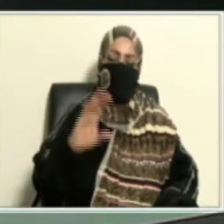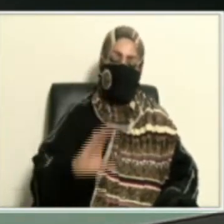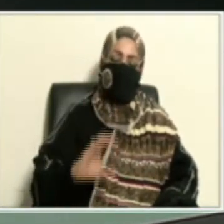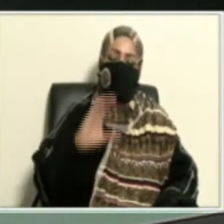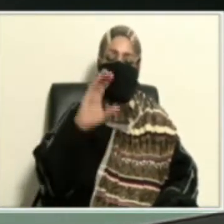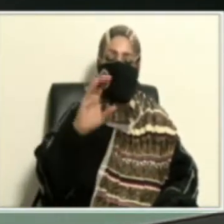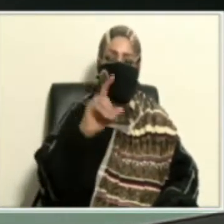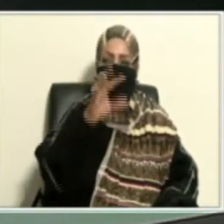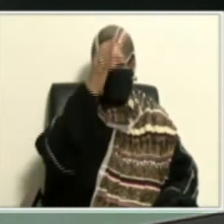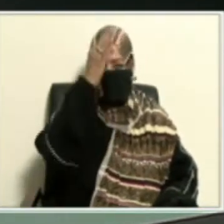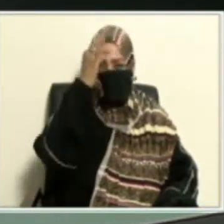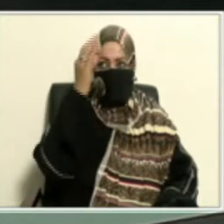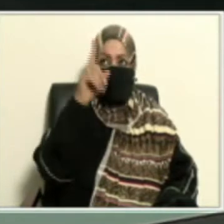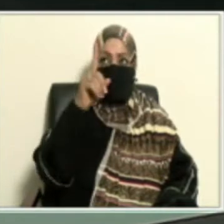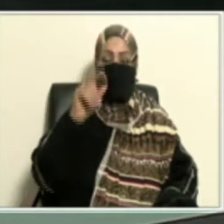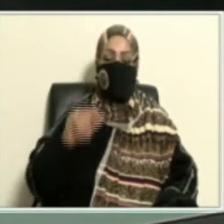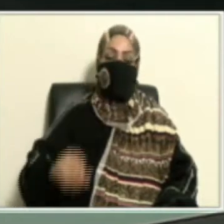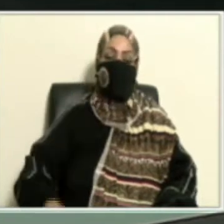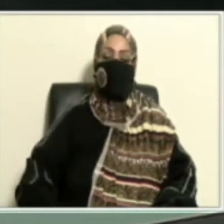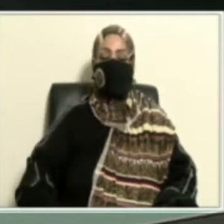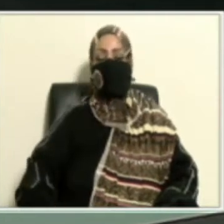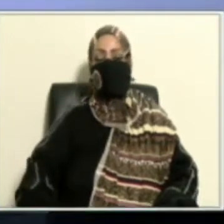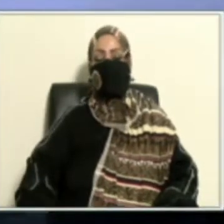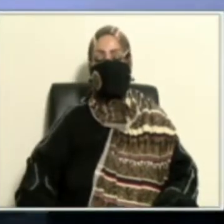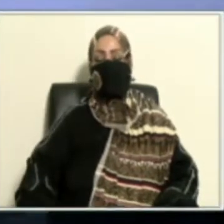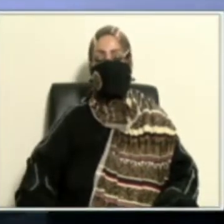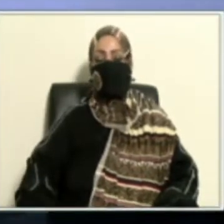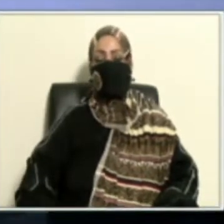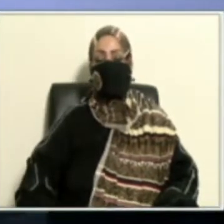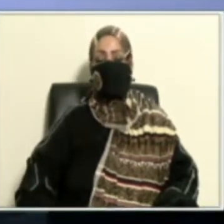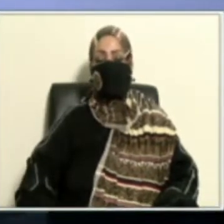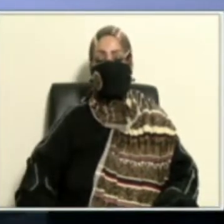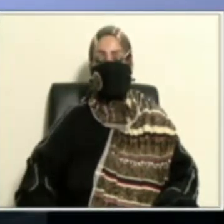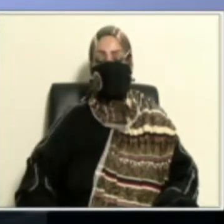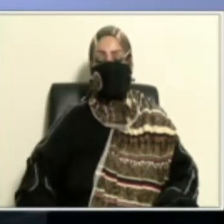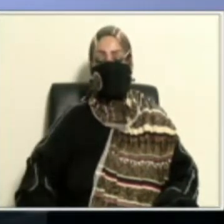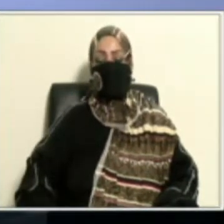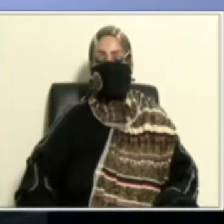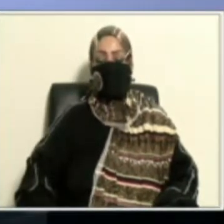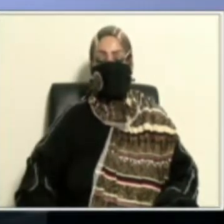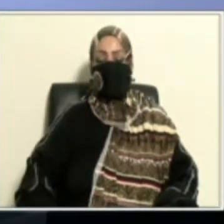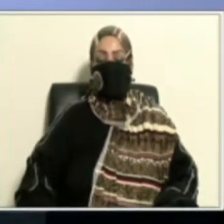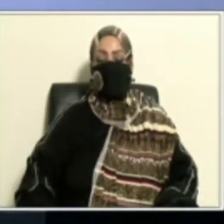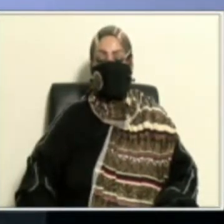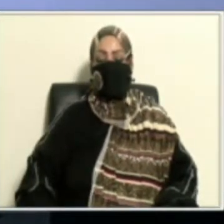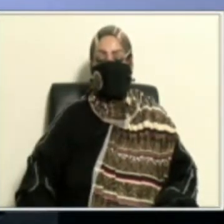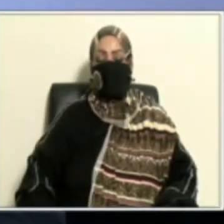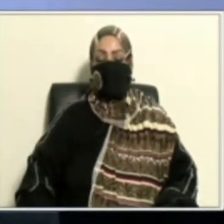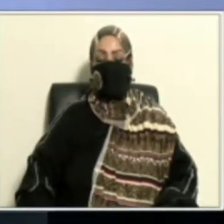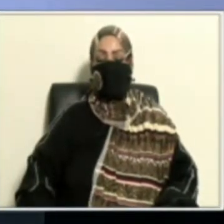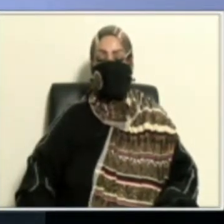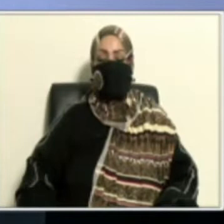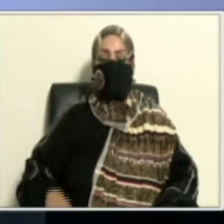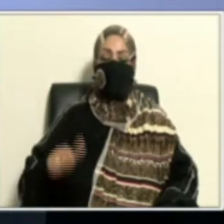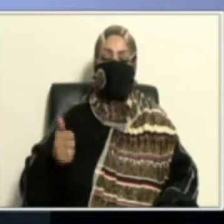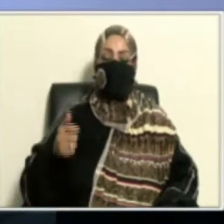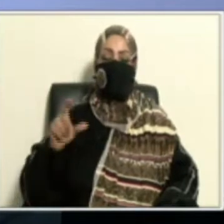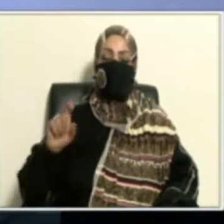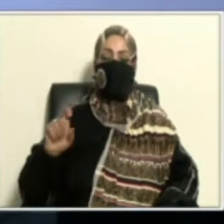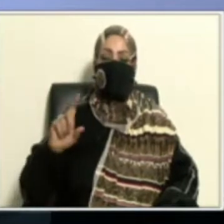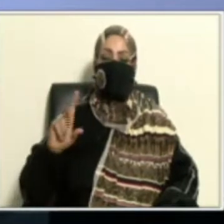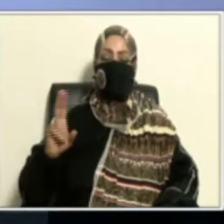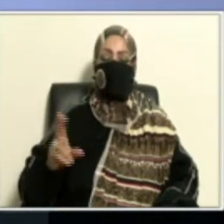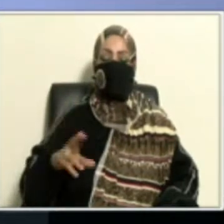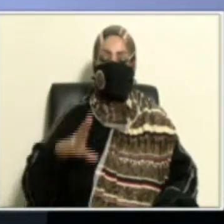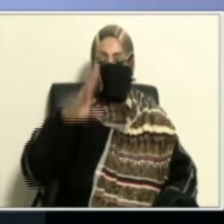أخ إدريس من طرابلس. السلام عليكم. وعليكم السلام ورحمة الله وبركاته. مرحبا شيخ عبد المحسن، حياك الله. الله يبارك